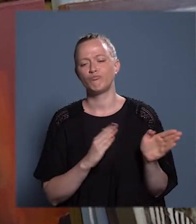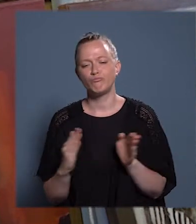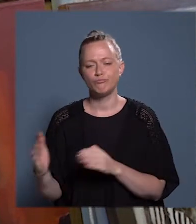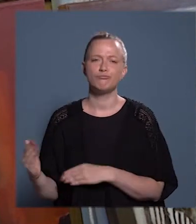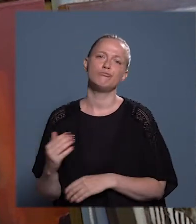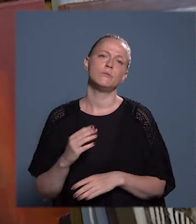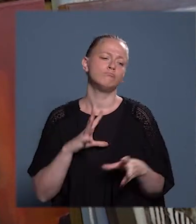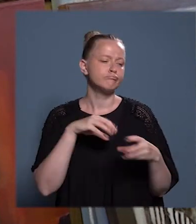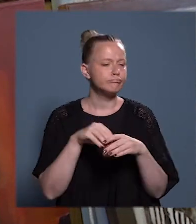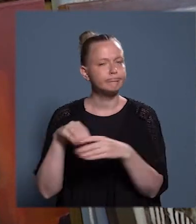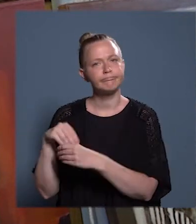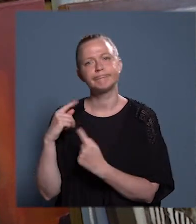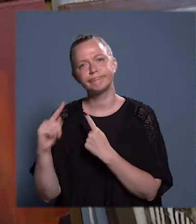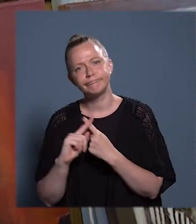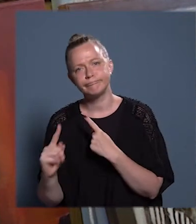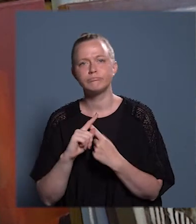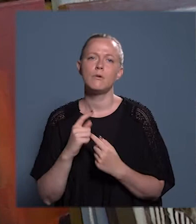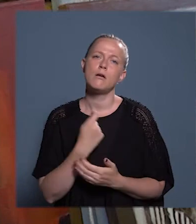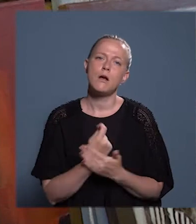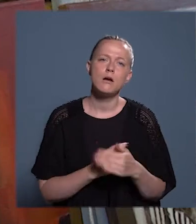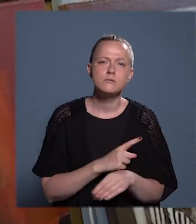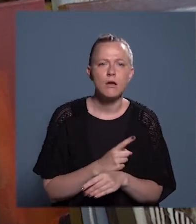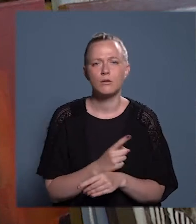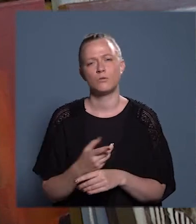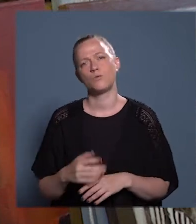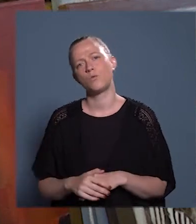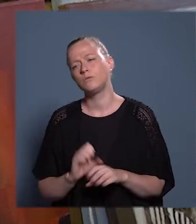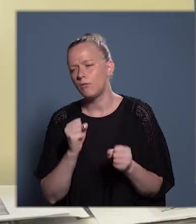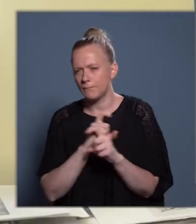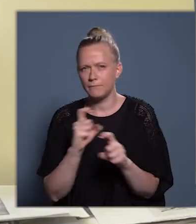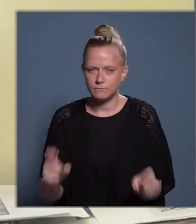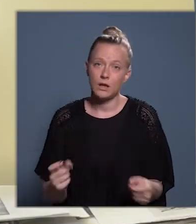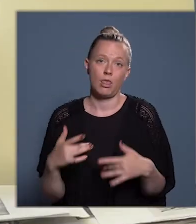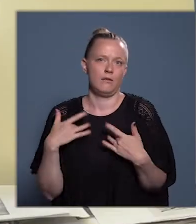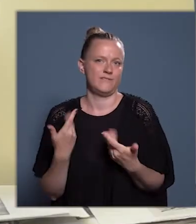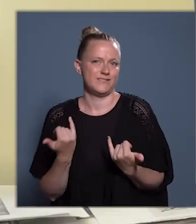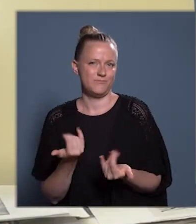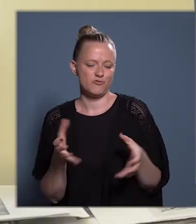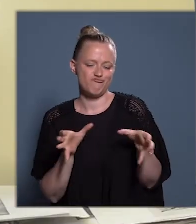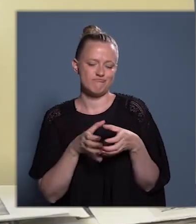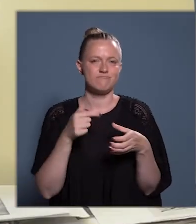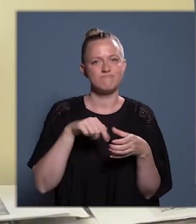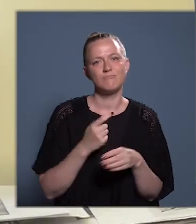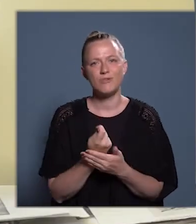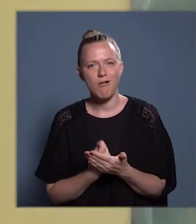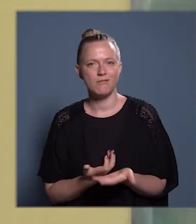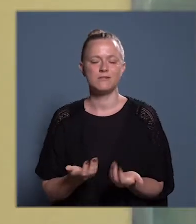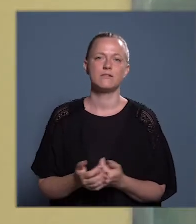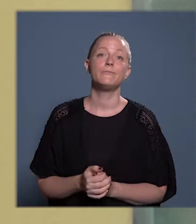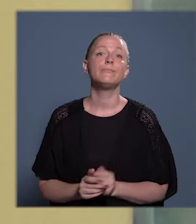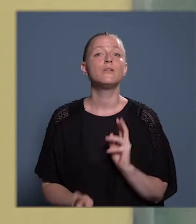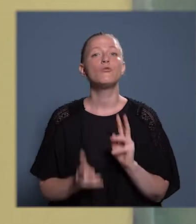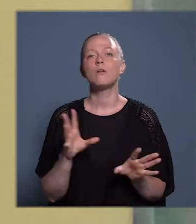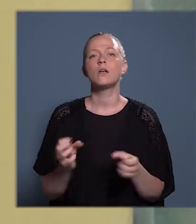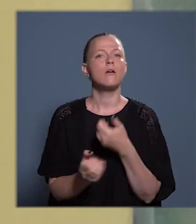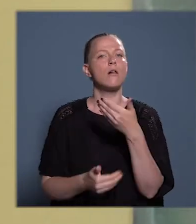rajzszakkörökbe jártam gyakorlás miatt is, meg hát élveztem is a rajzolást. És hogyan alakult ki az idők folyamán